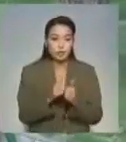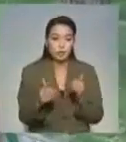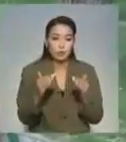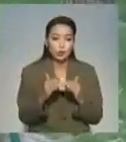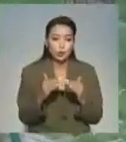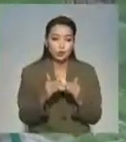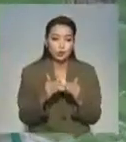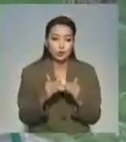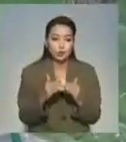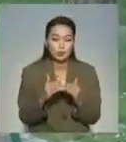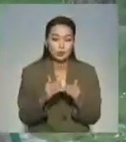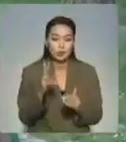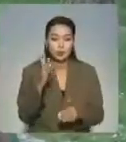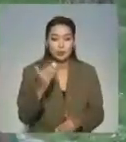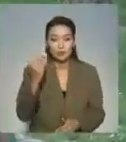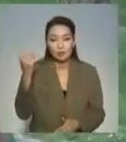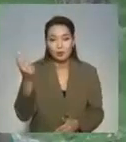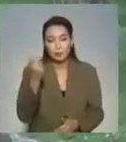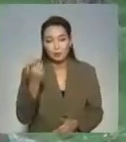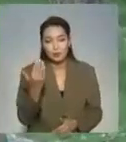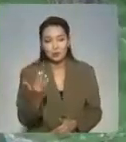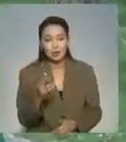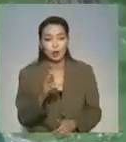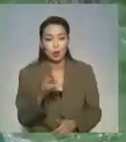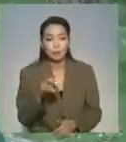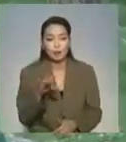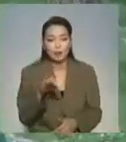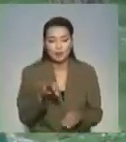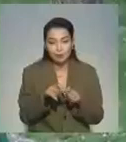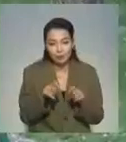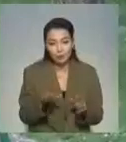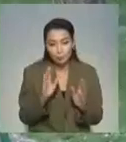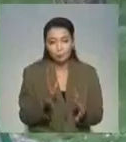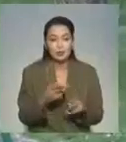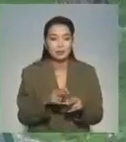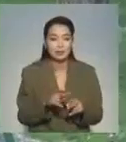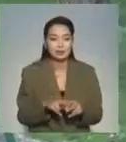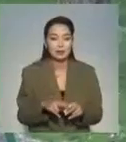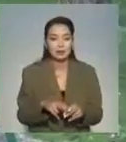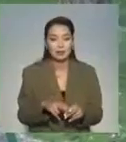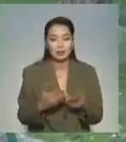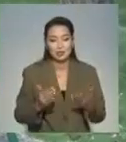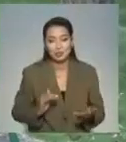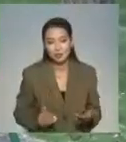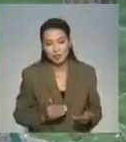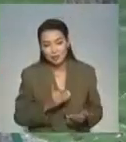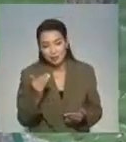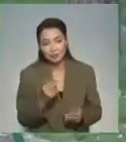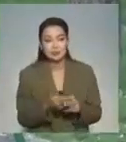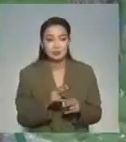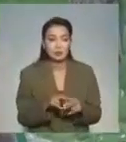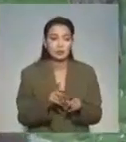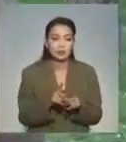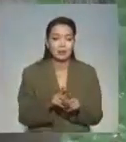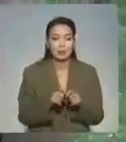сол пәтер иелерінің кооперативін құратын болады. Месеж керісінше жағы меншік иелерінің бірлестігін құратын болады